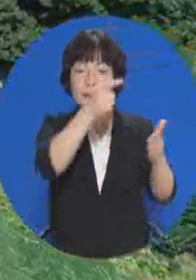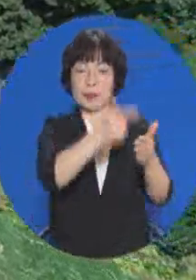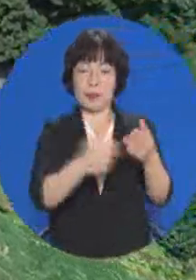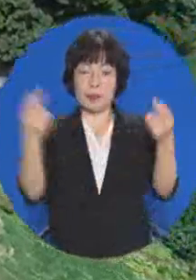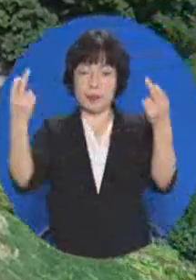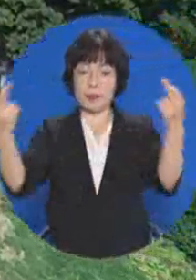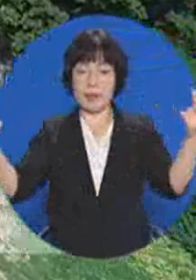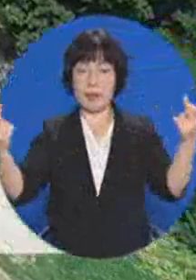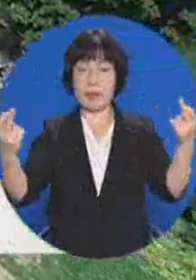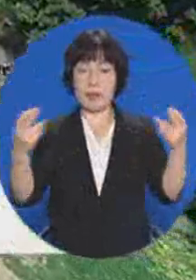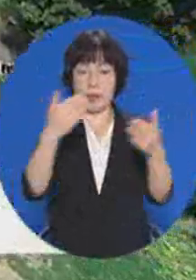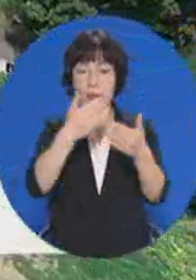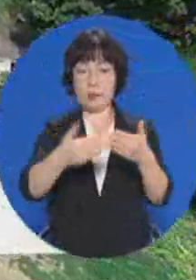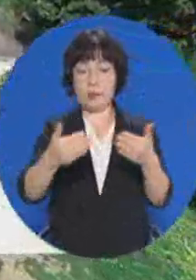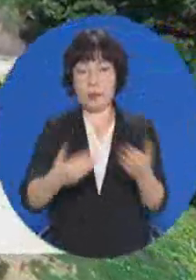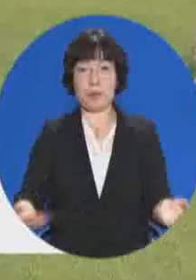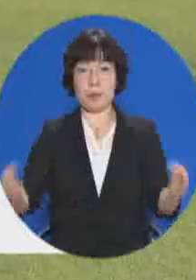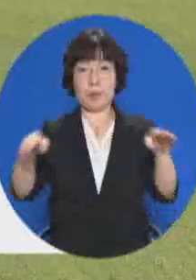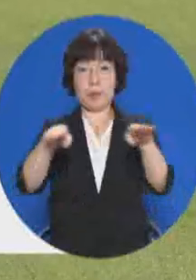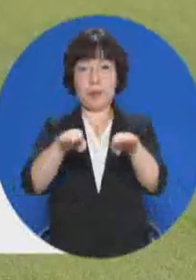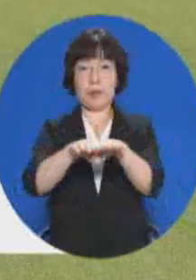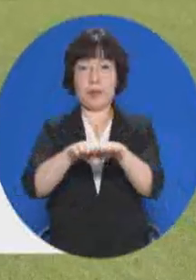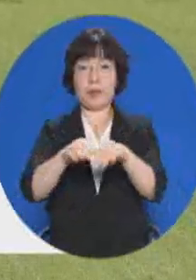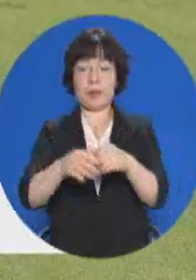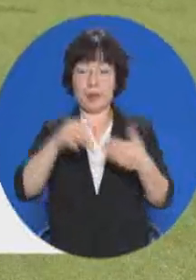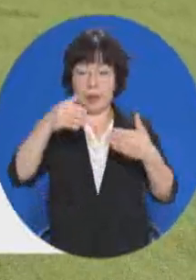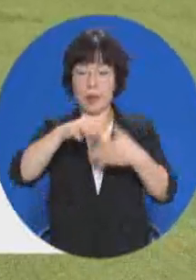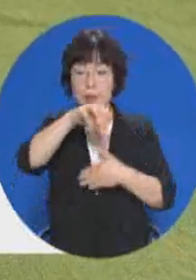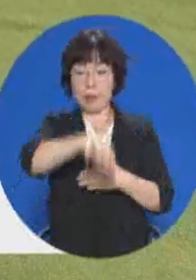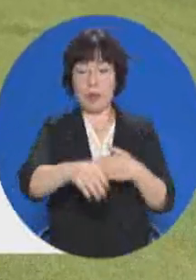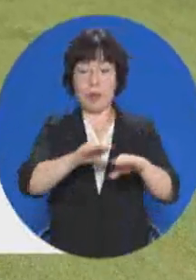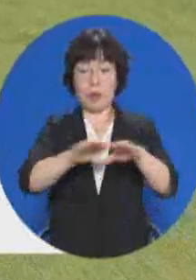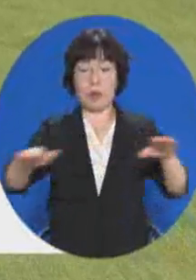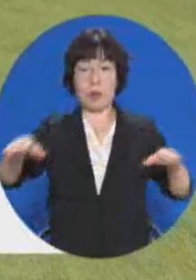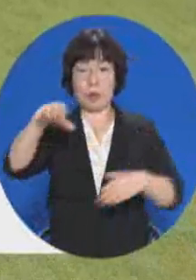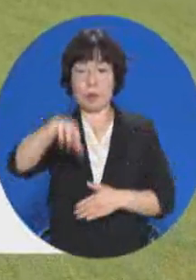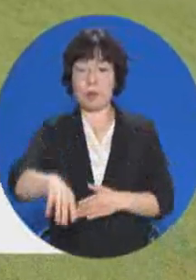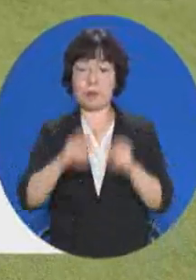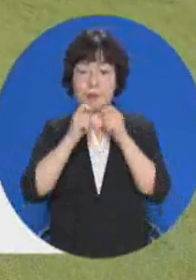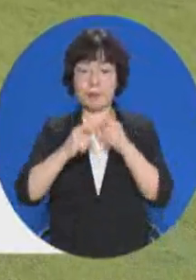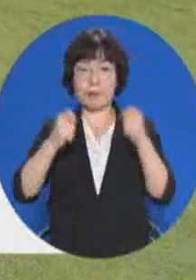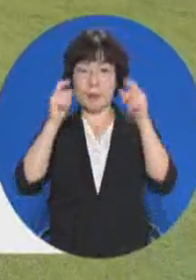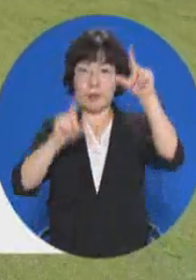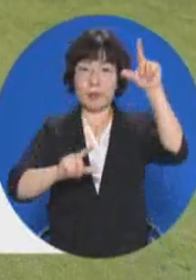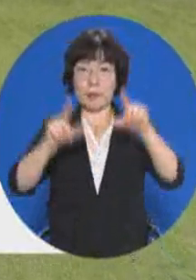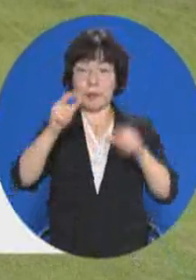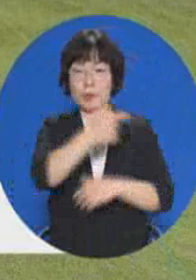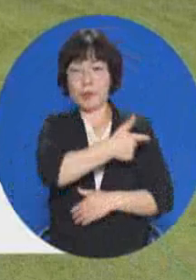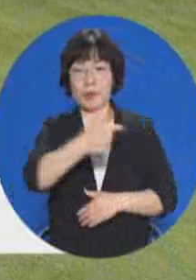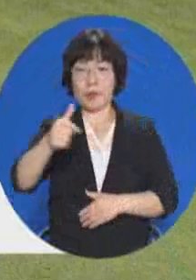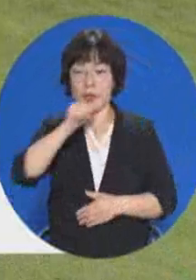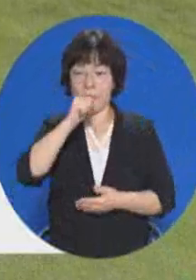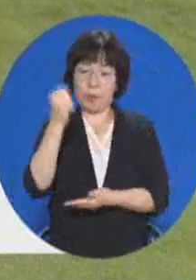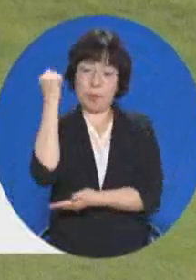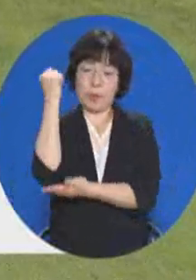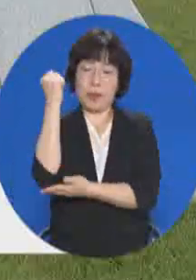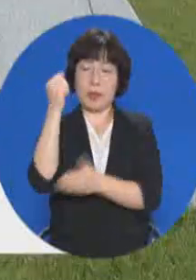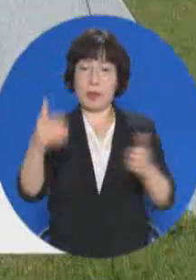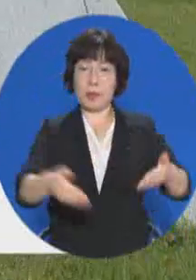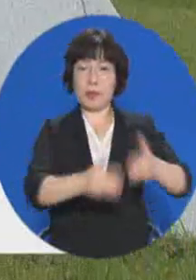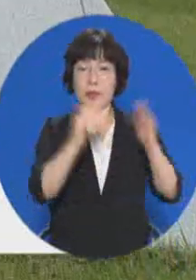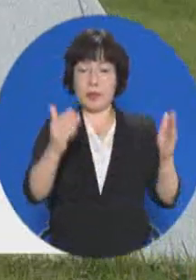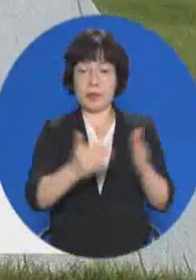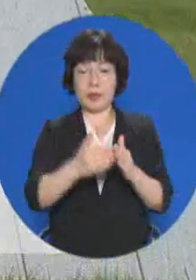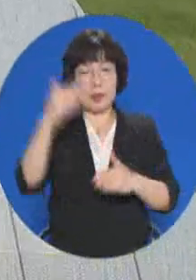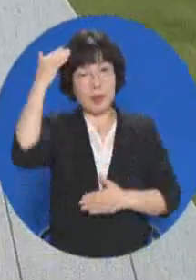강진읍 산자락에 위치한 강진미술관. 미술관 앞마당에 온화한 표정의 거대한 동상이 서 있습니다.